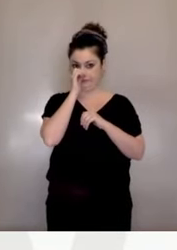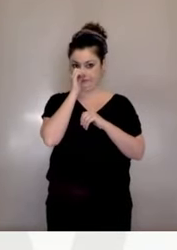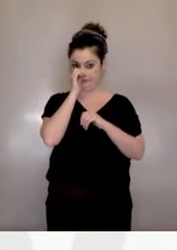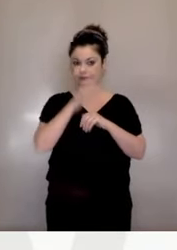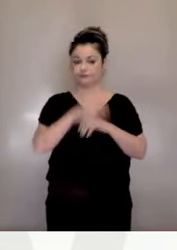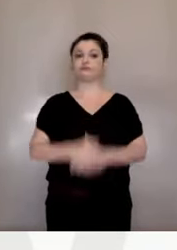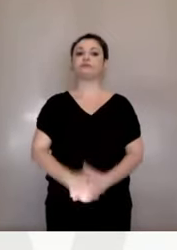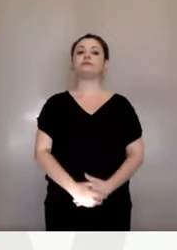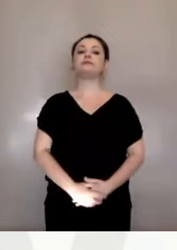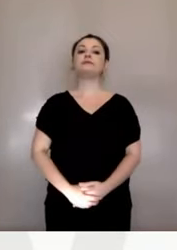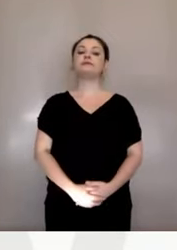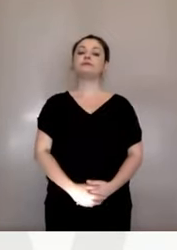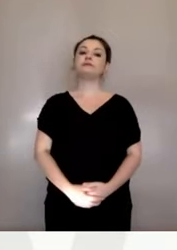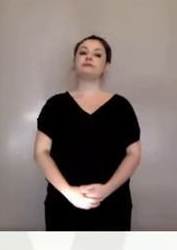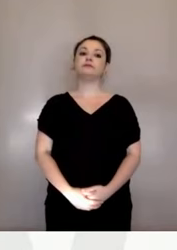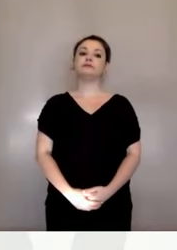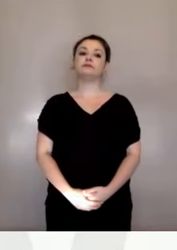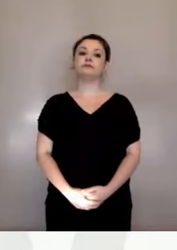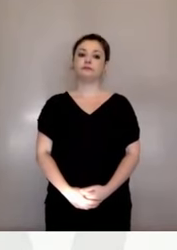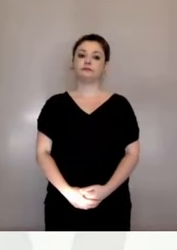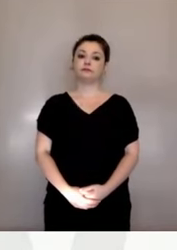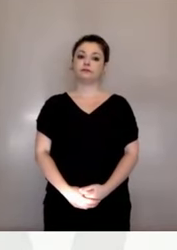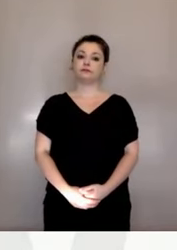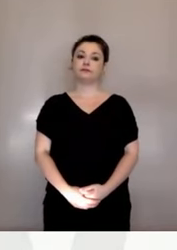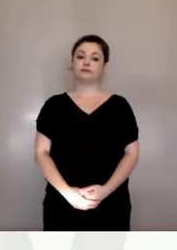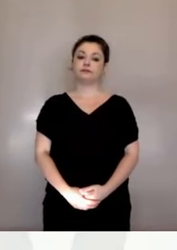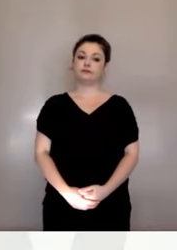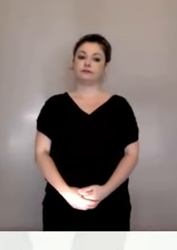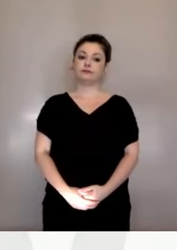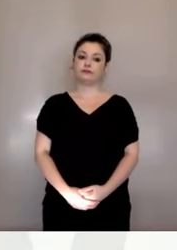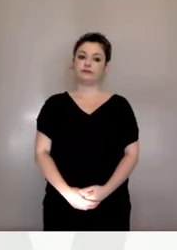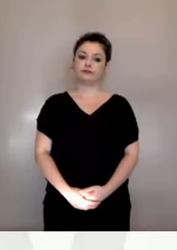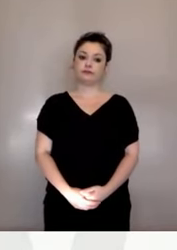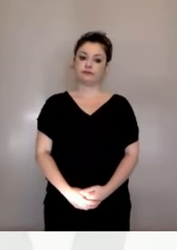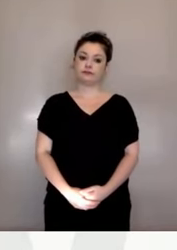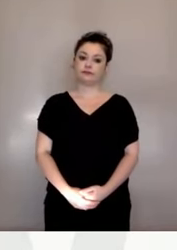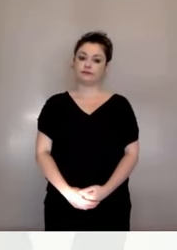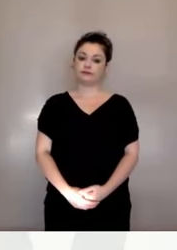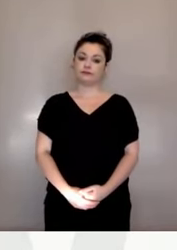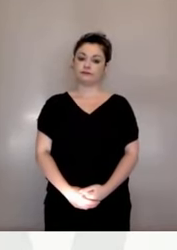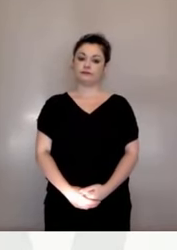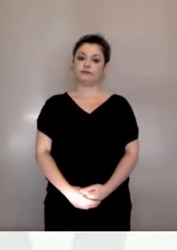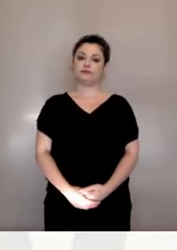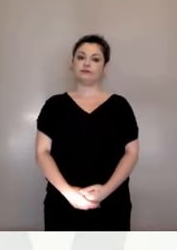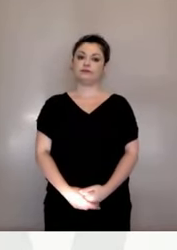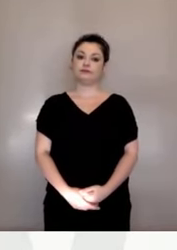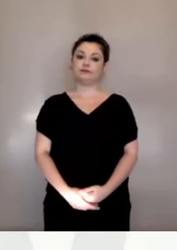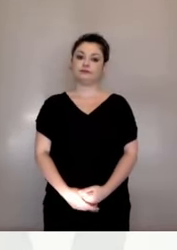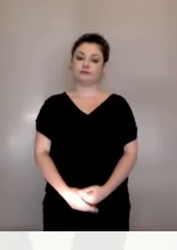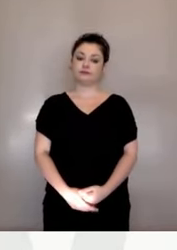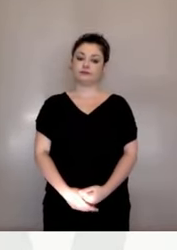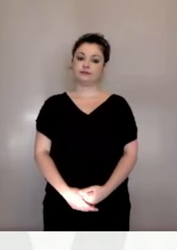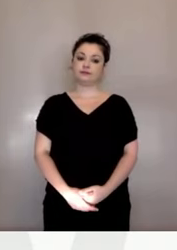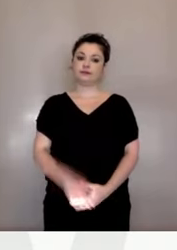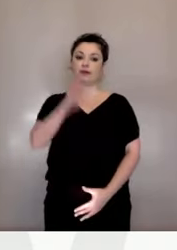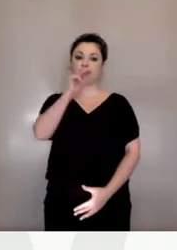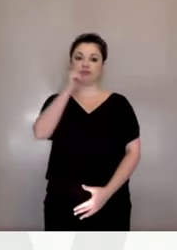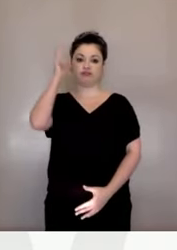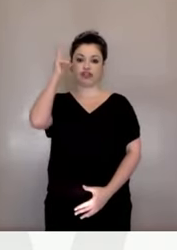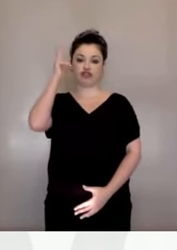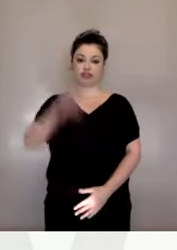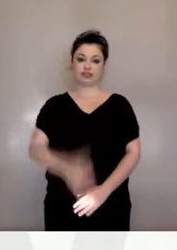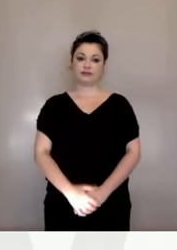même temps liée à celle des autres individus. Puisque chaque être, par nature singulier, est